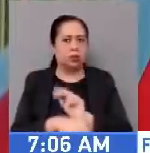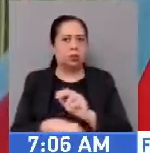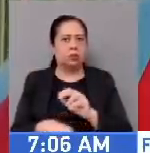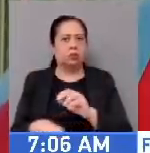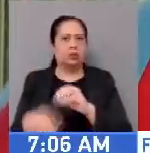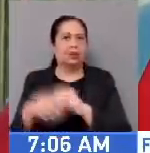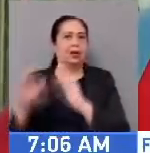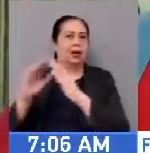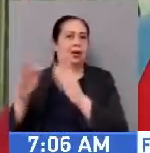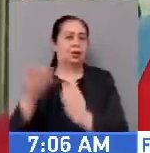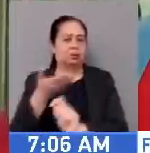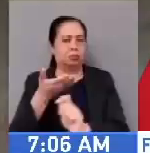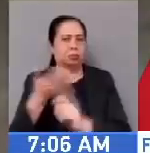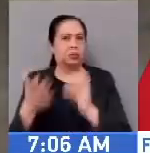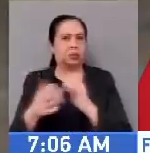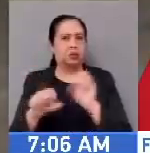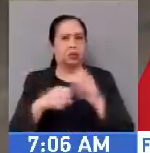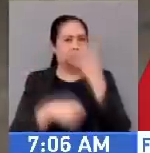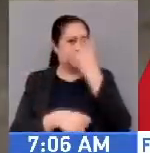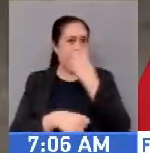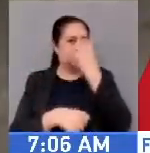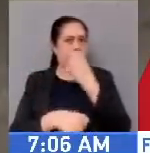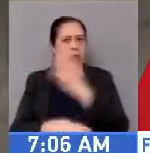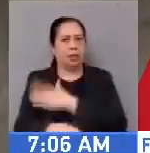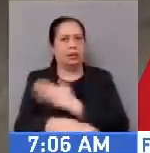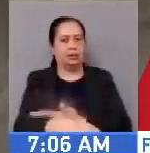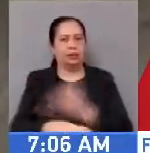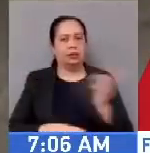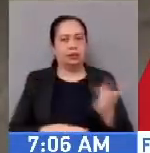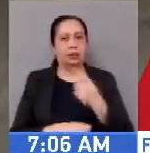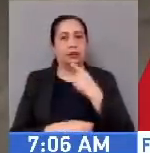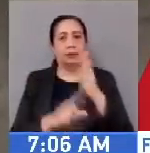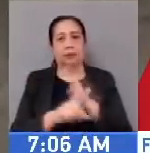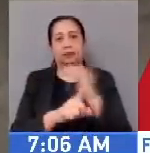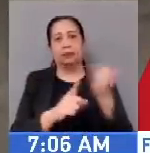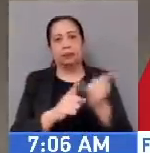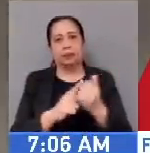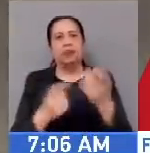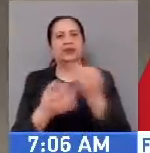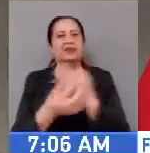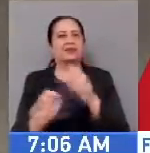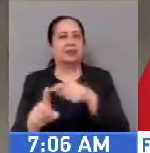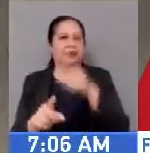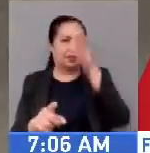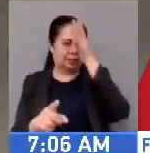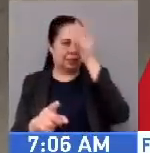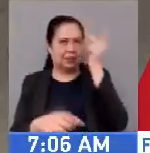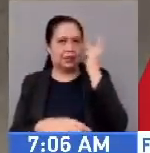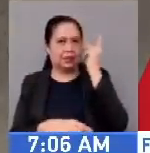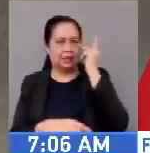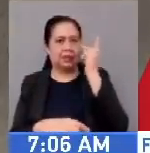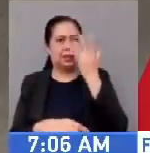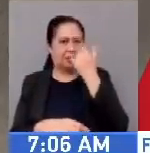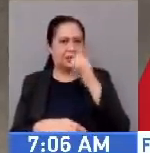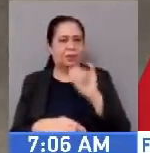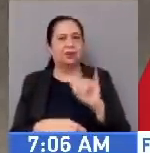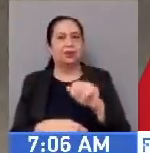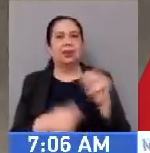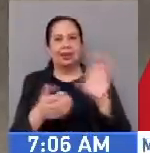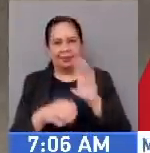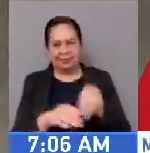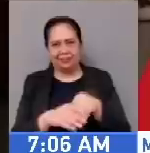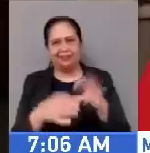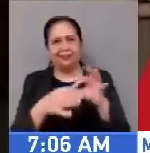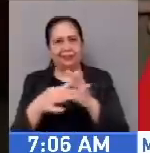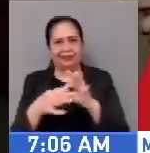Mag-ganon. Kaya nagagalit yung anak. Ayon sa barangay, kalalaya lang ng ama ni Kenneth dahil sa kasong may kinalaman sa illegal na